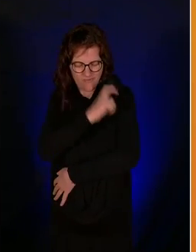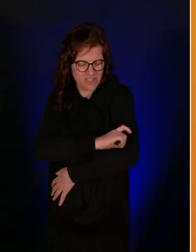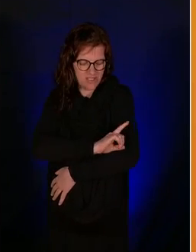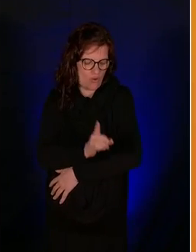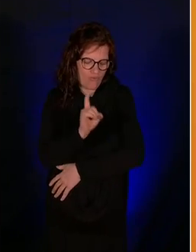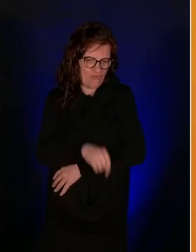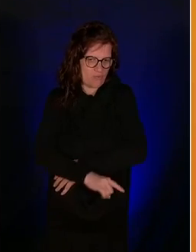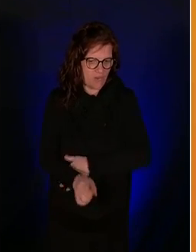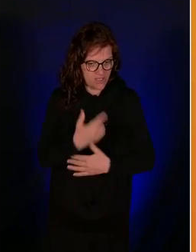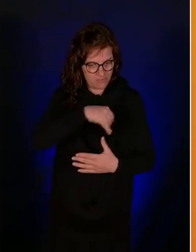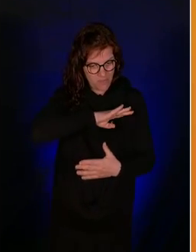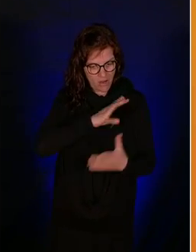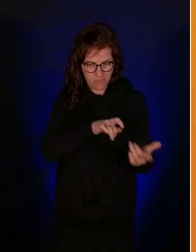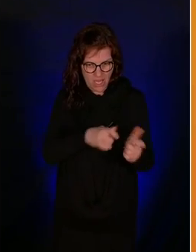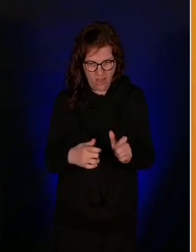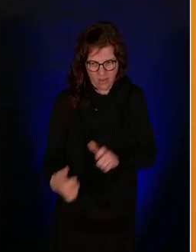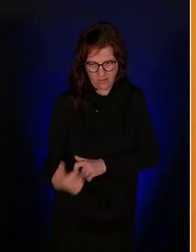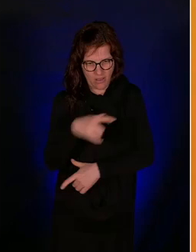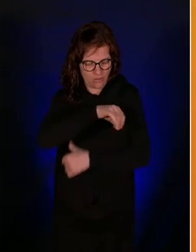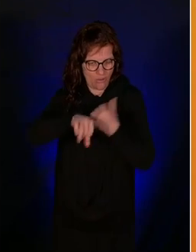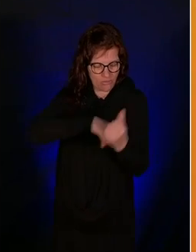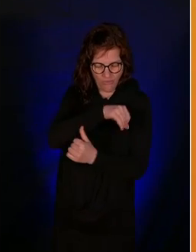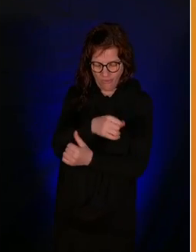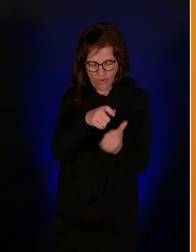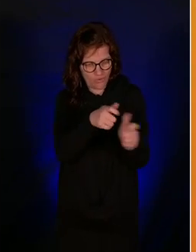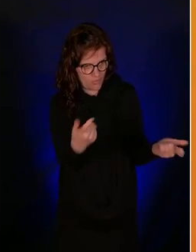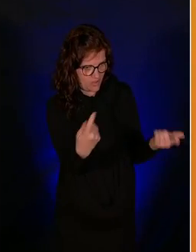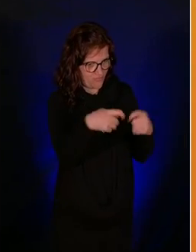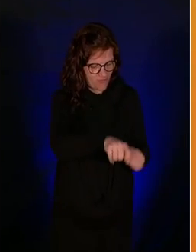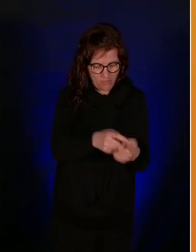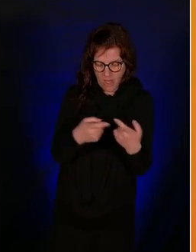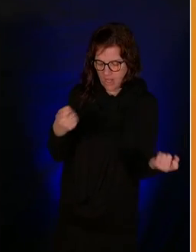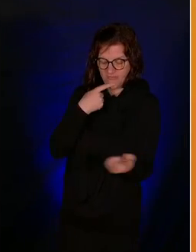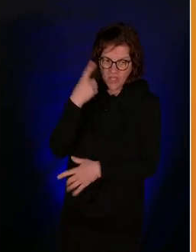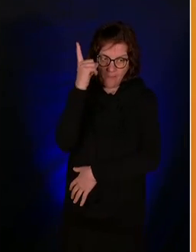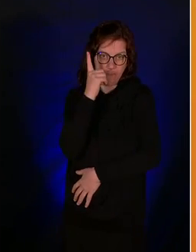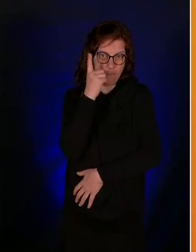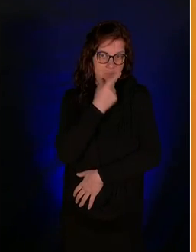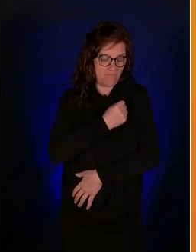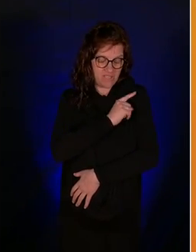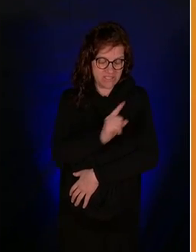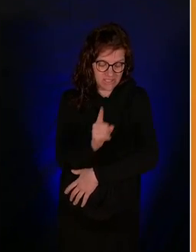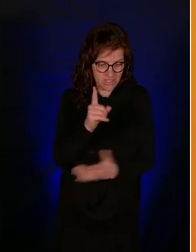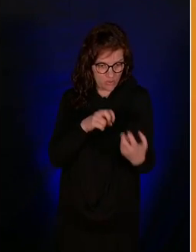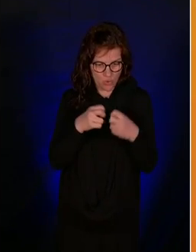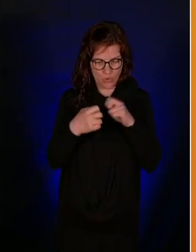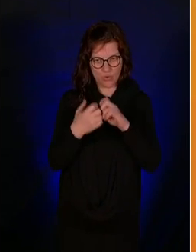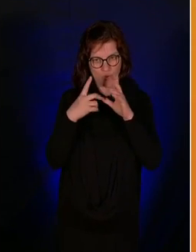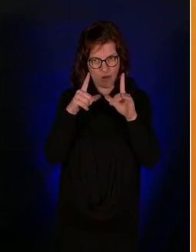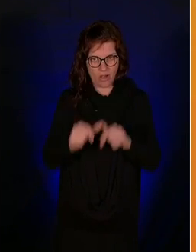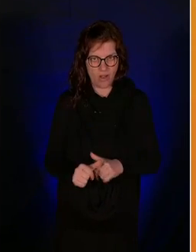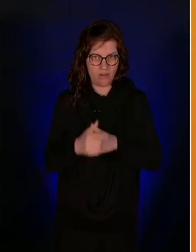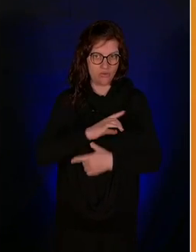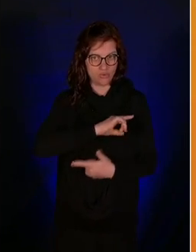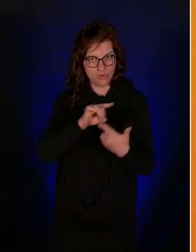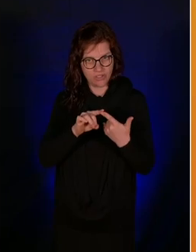précarité qu'on a, le turnover, la fermeture des boîtes, etc., c'est pas facile de structurer quelque chose. La deuxième question que ça pose, c'est la question des orientations dont on va